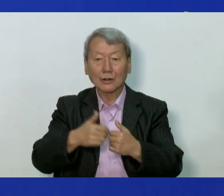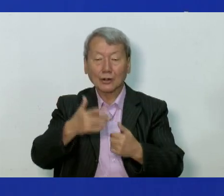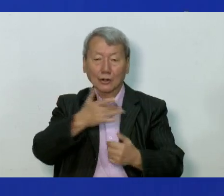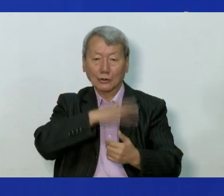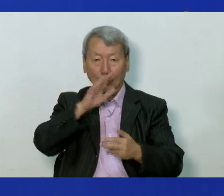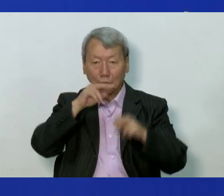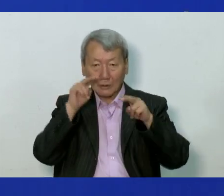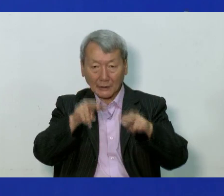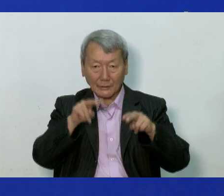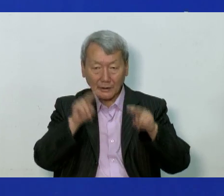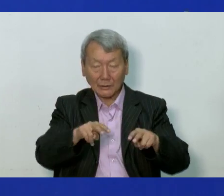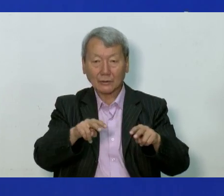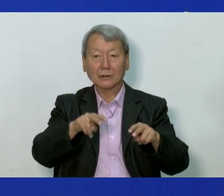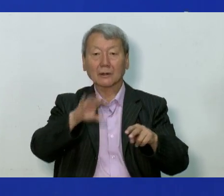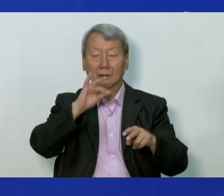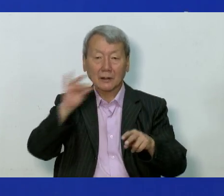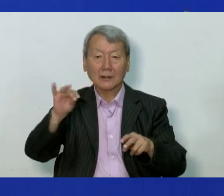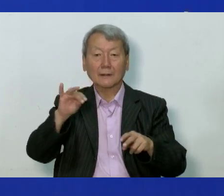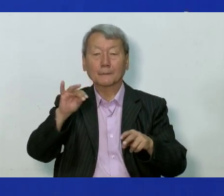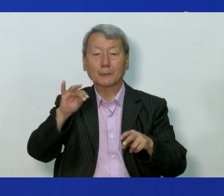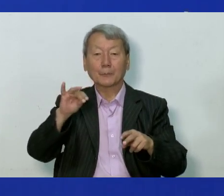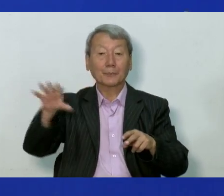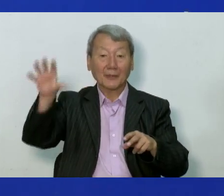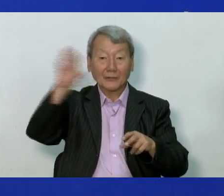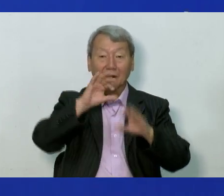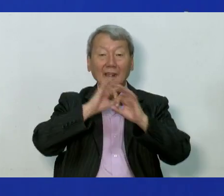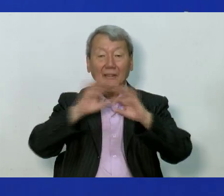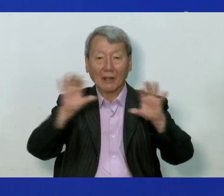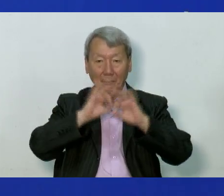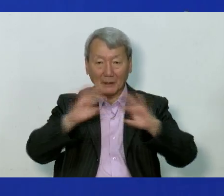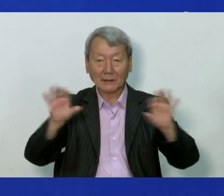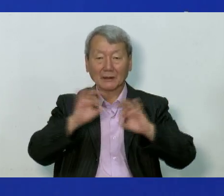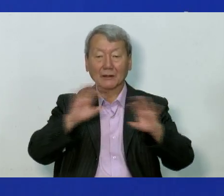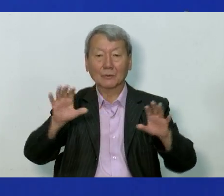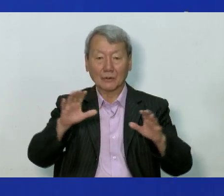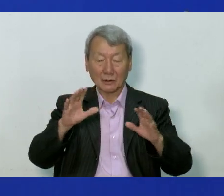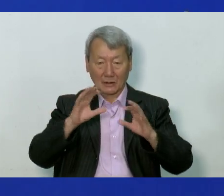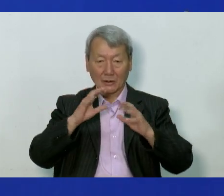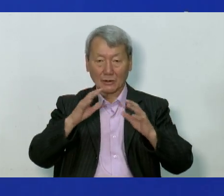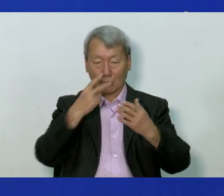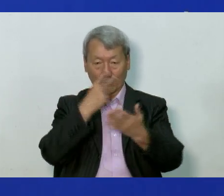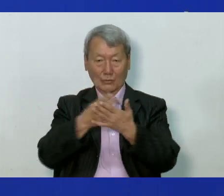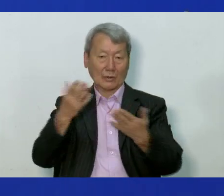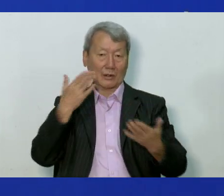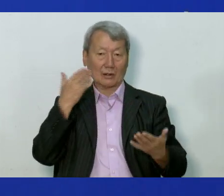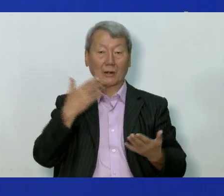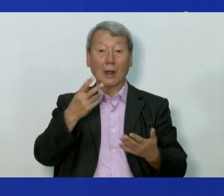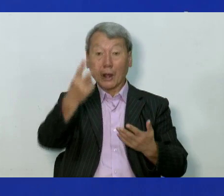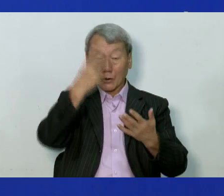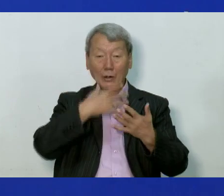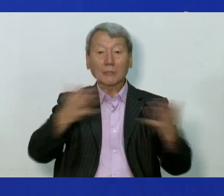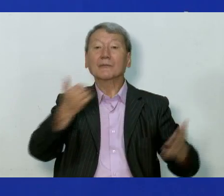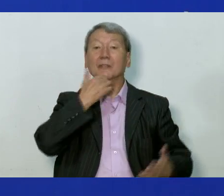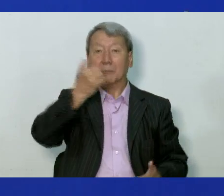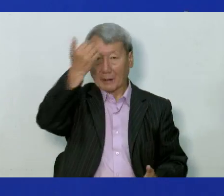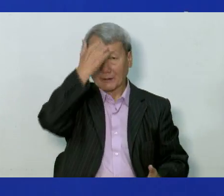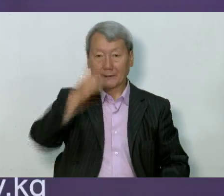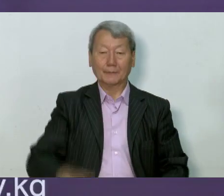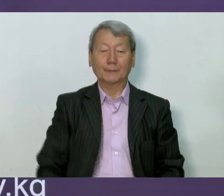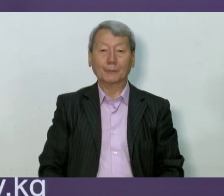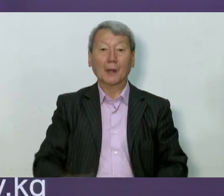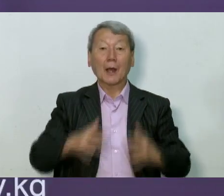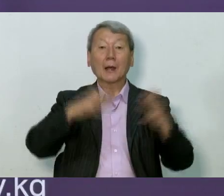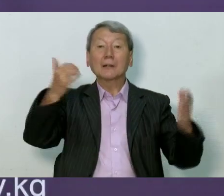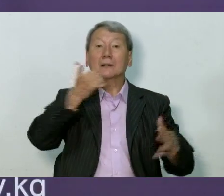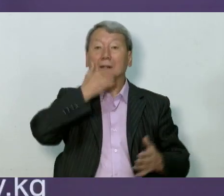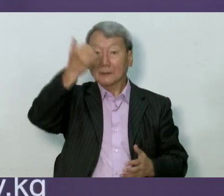строго контролируется, и вся информация доступна. Благодарю вас за внимание. Чоң